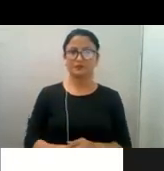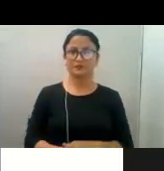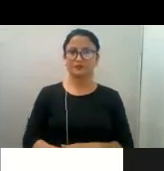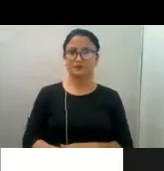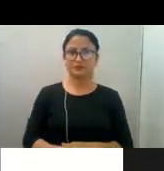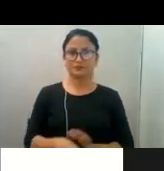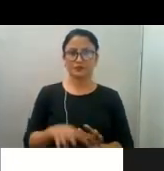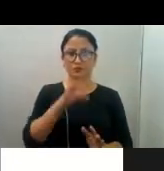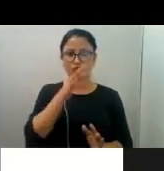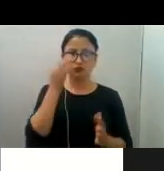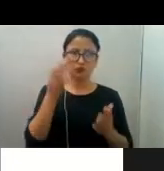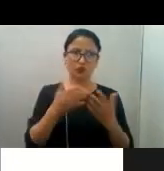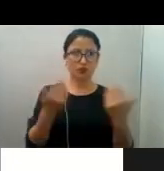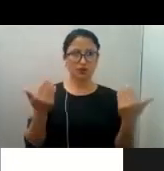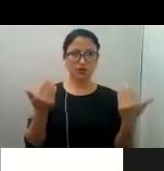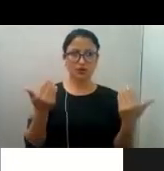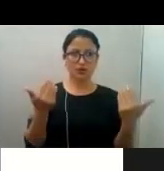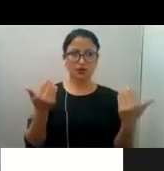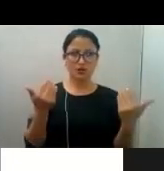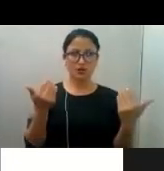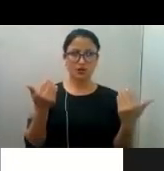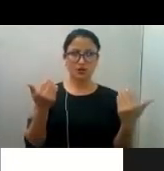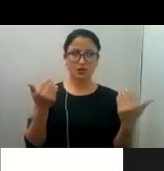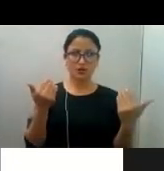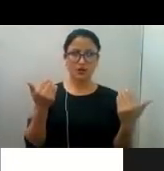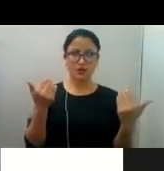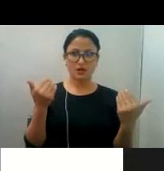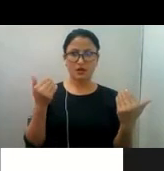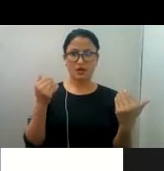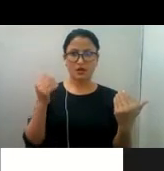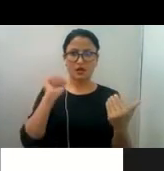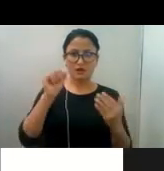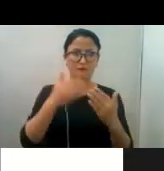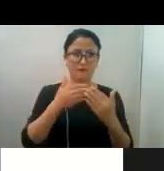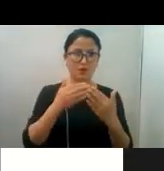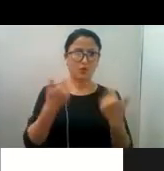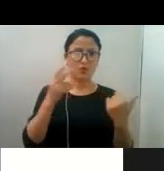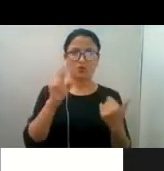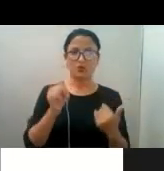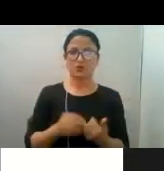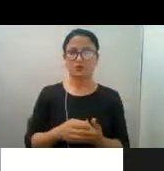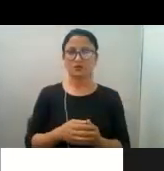अनम्युट गरेको हो सर उहाँले उतैबाट अनम्युट गर्नुपर्छ ए ए ए